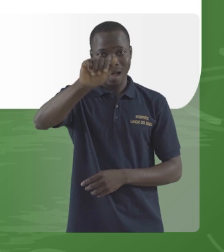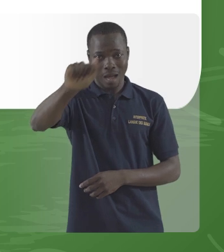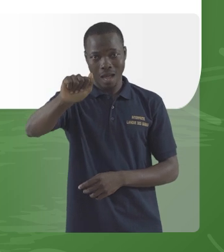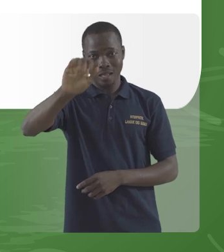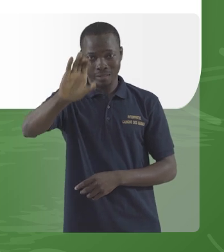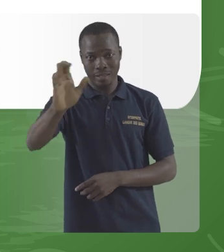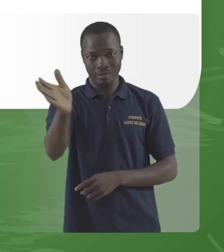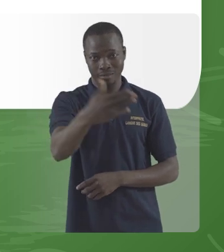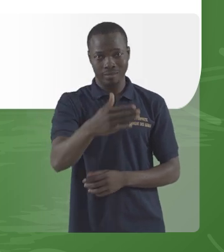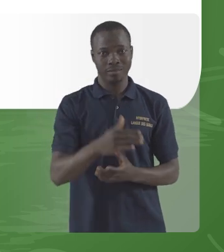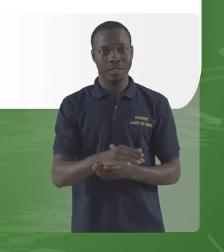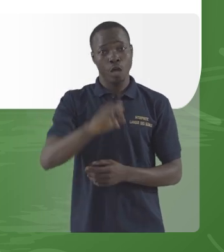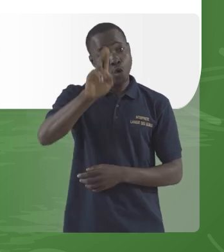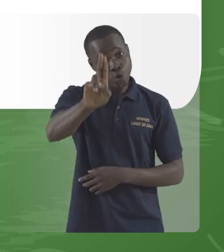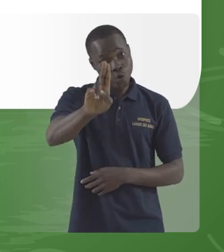AAC,